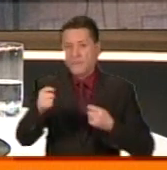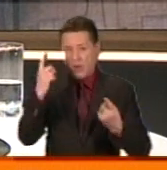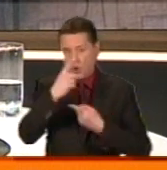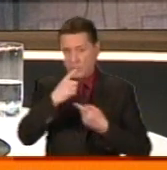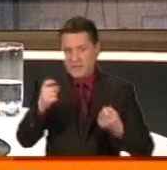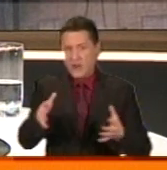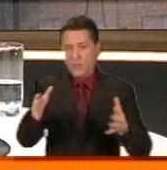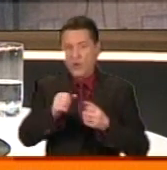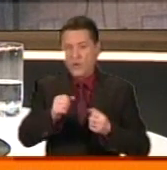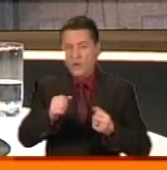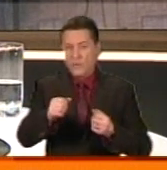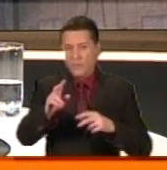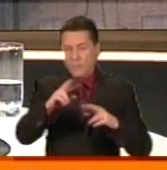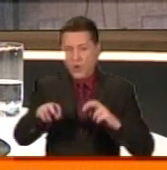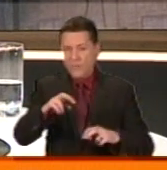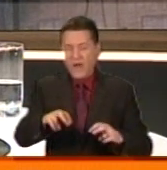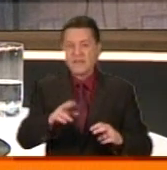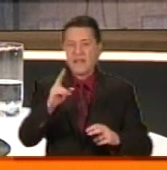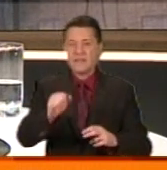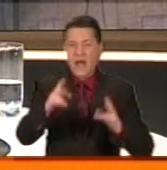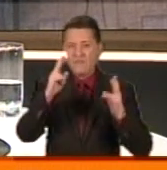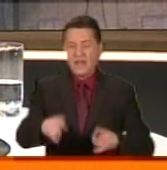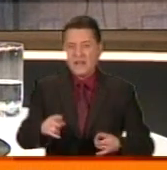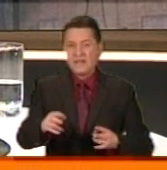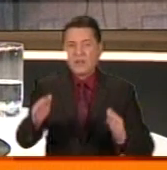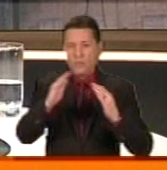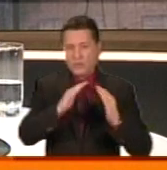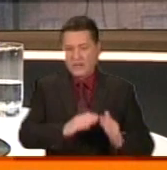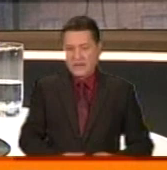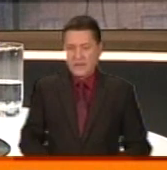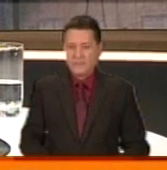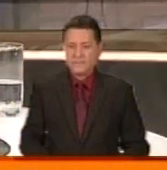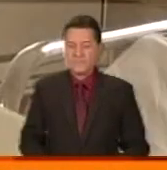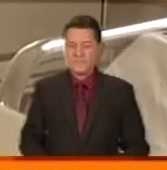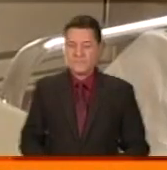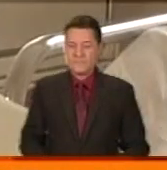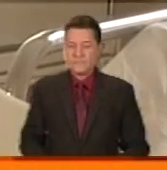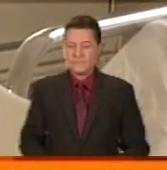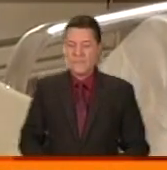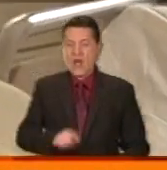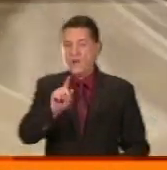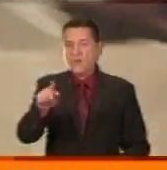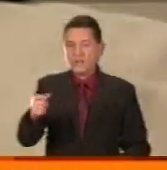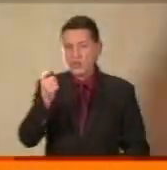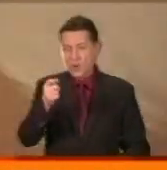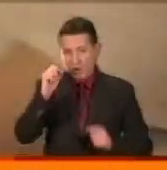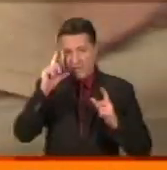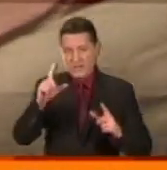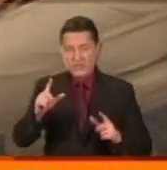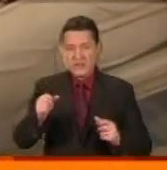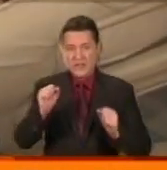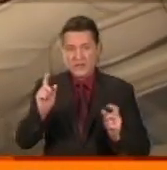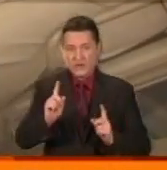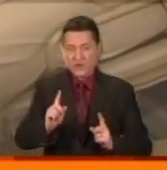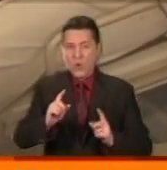полювання на аварійні будинки на столицю чекає велика ревізія детальніше Дмитро летвиненко вони трохи відійшли від шоку і сьогодні в